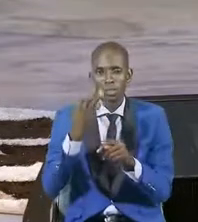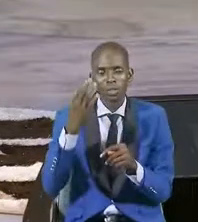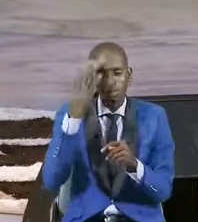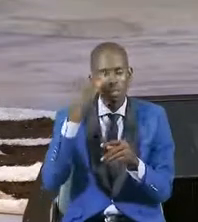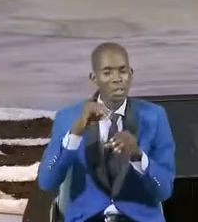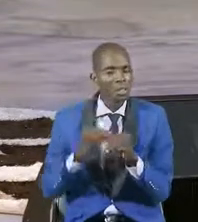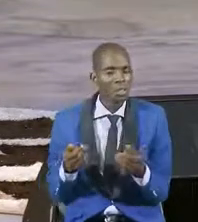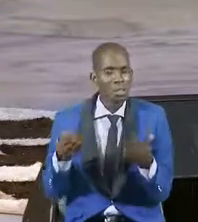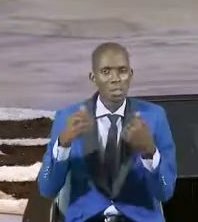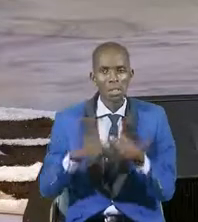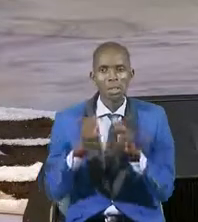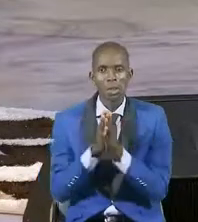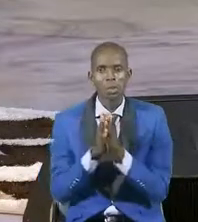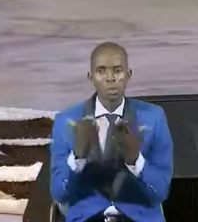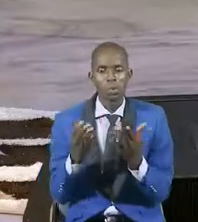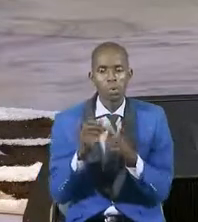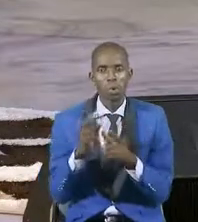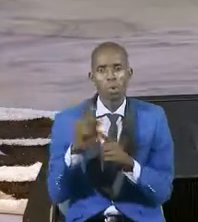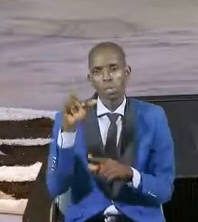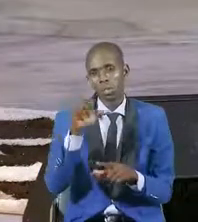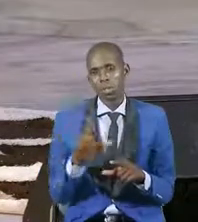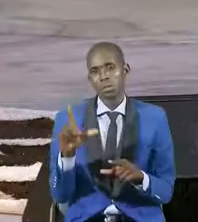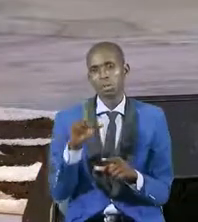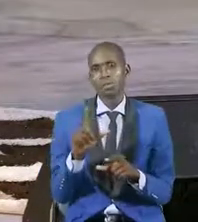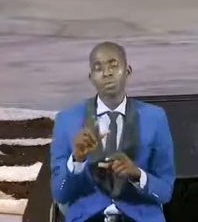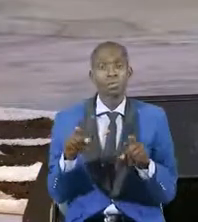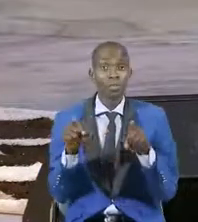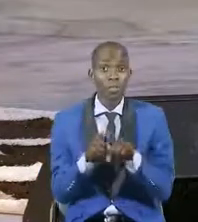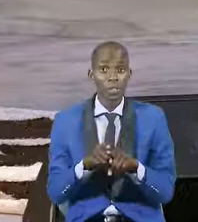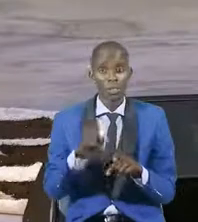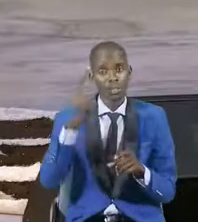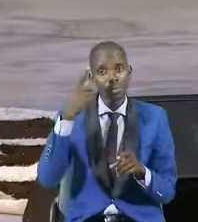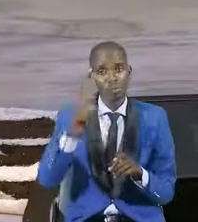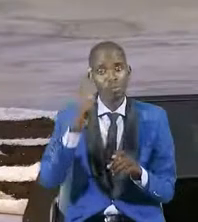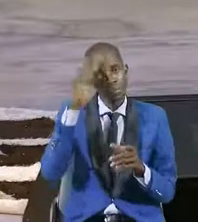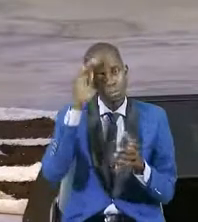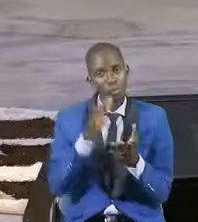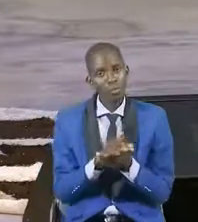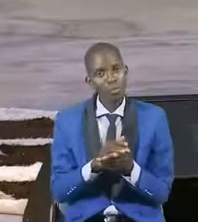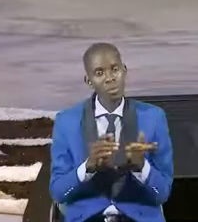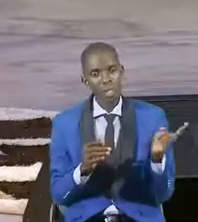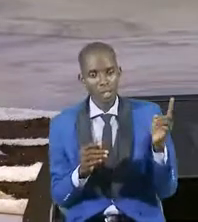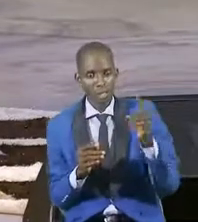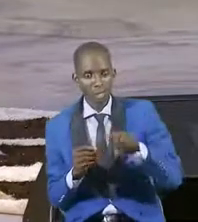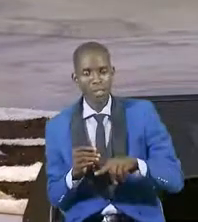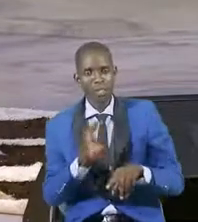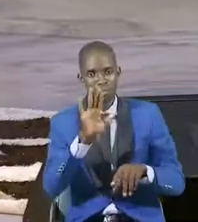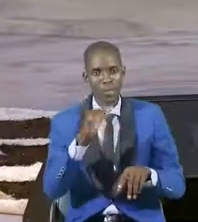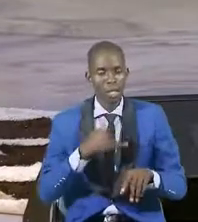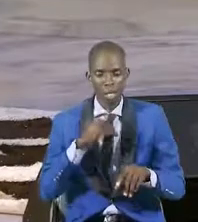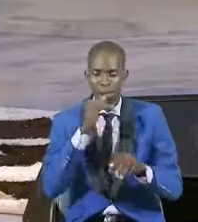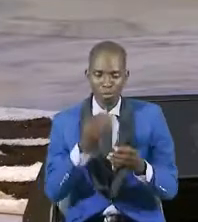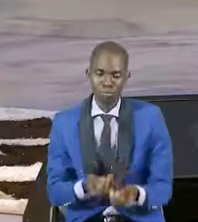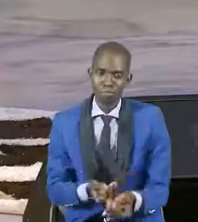être lue dans un livre, à une bibliothèque, quelque part, comme Anania est venu et dit que je